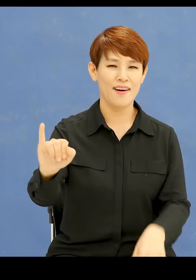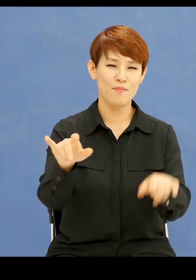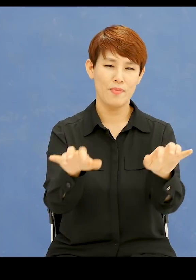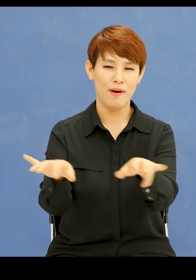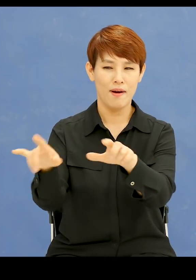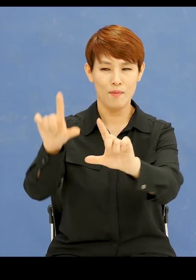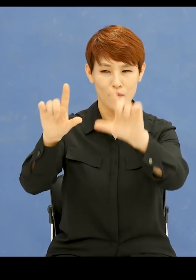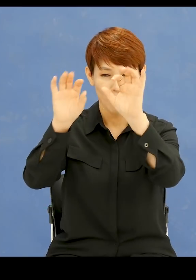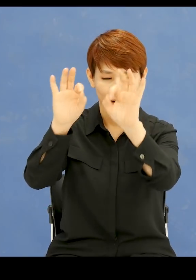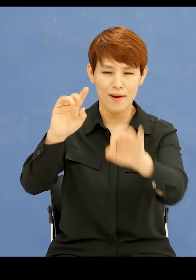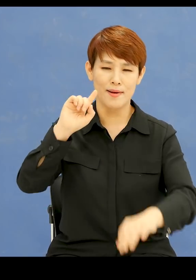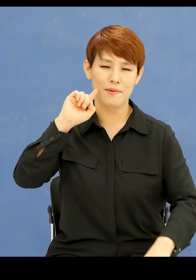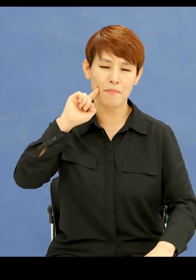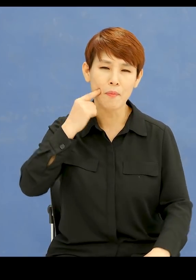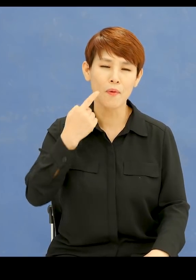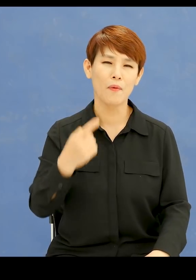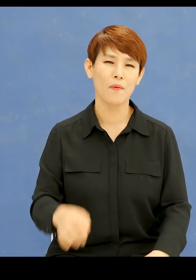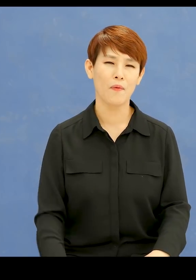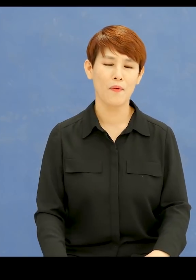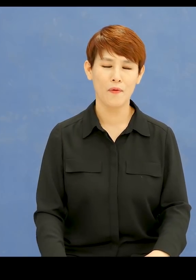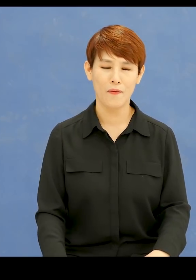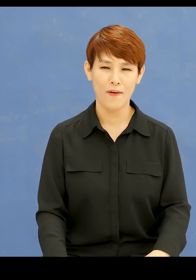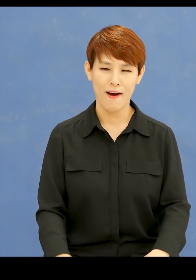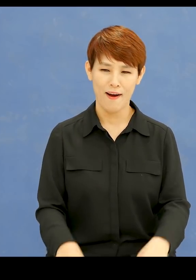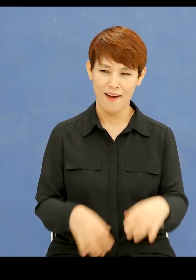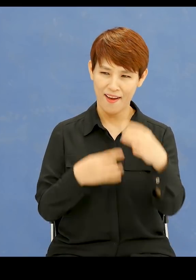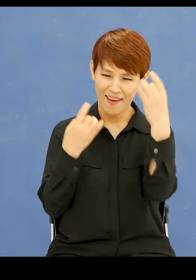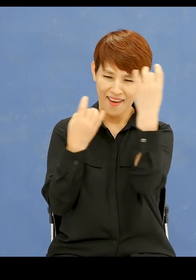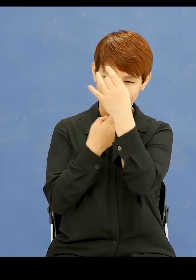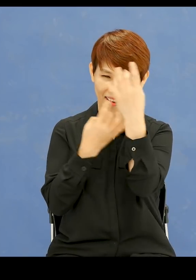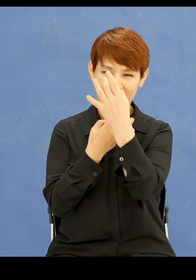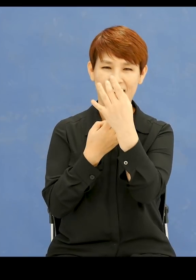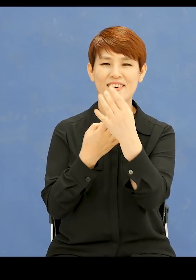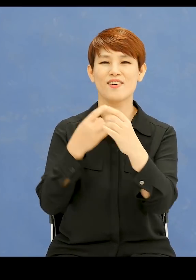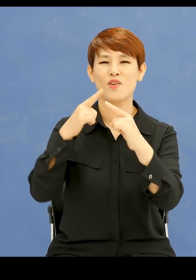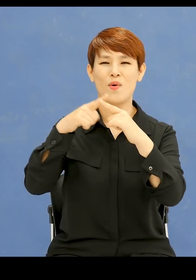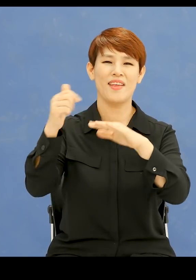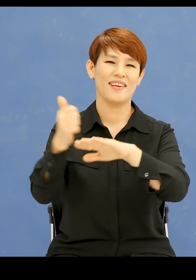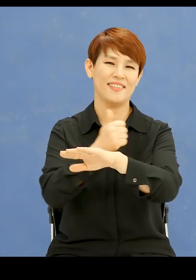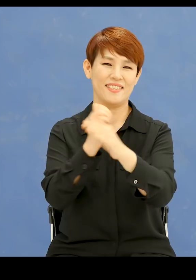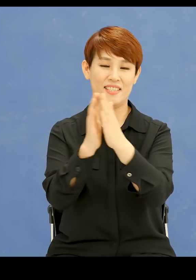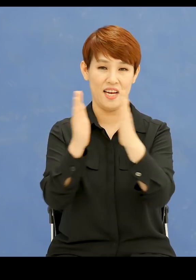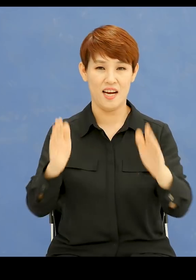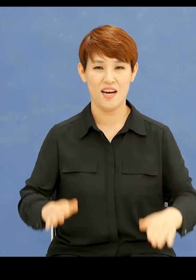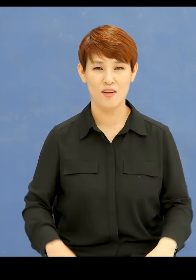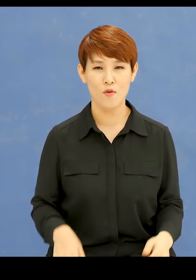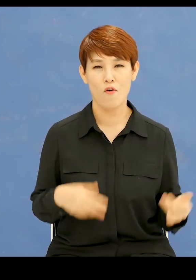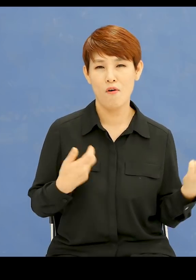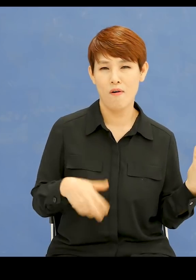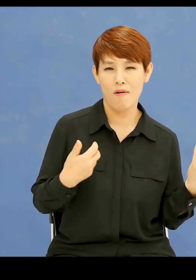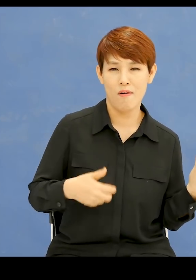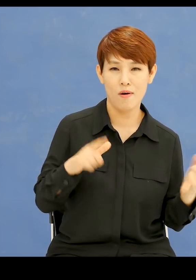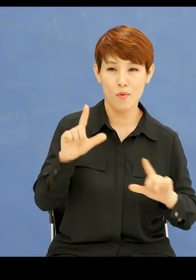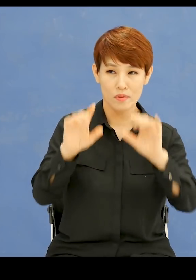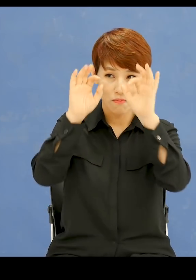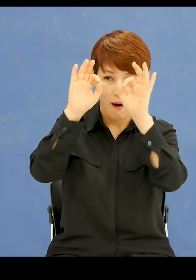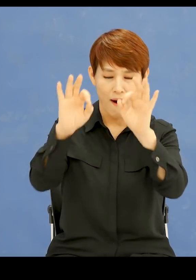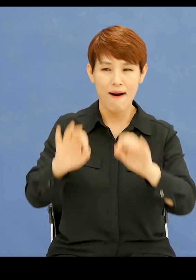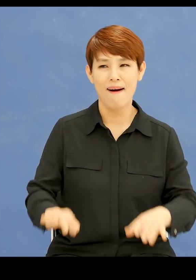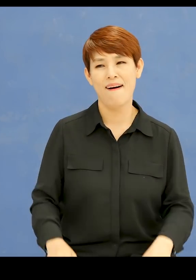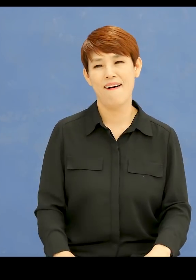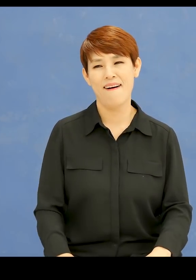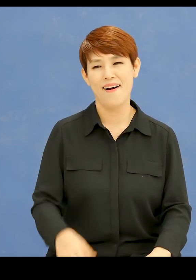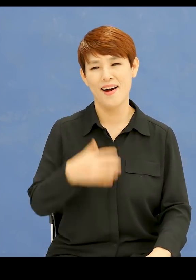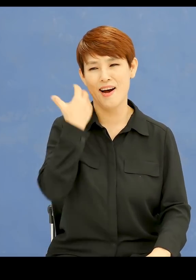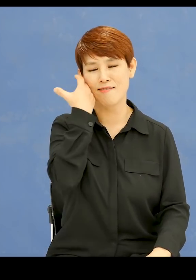치는 모습도 너무 이쁘고 또 거기 반해서 또 이렇게 가게 되기도 했고 그다음 이제 기타 치고 막 이런 모습들 막 선생님들이